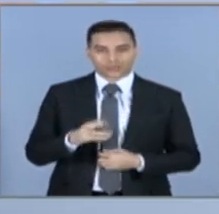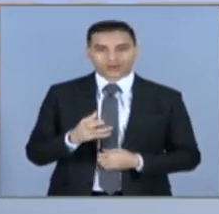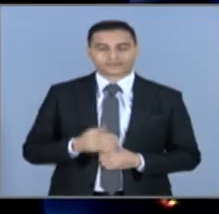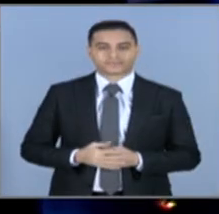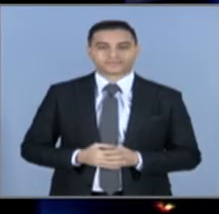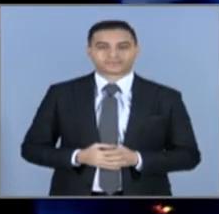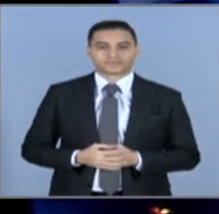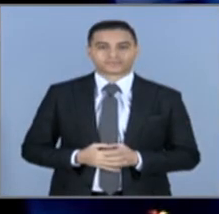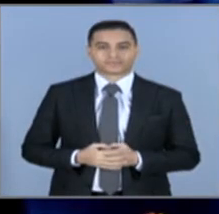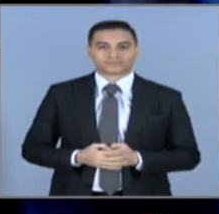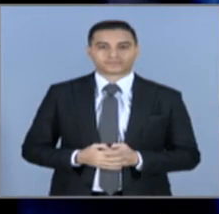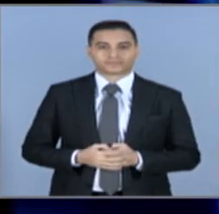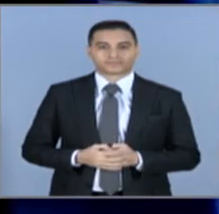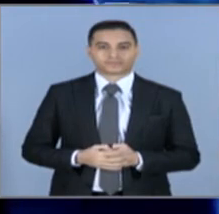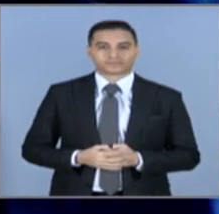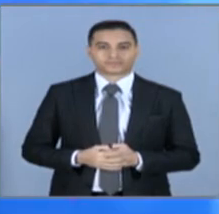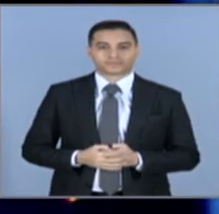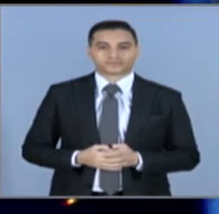هو،